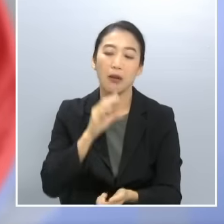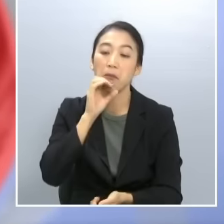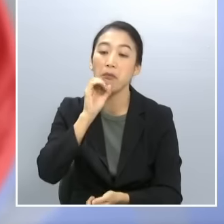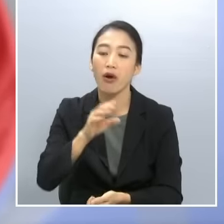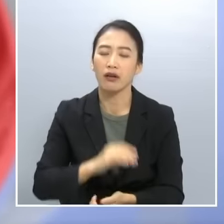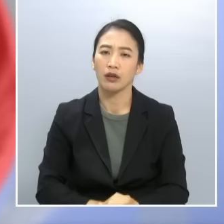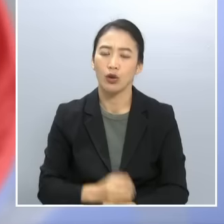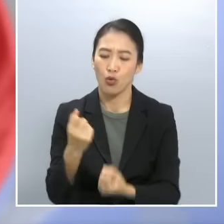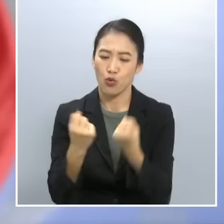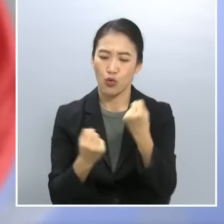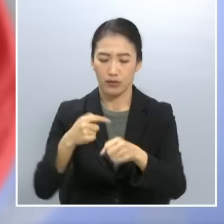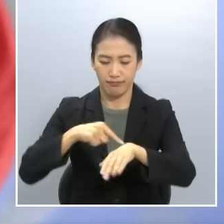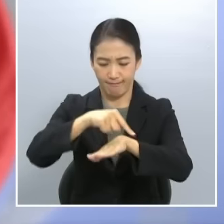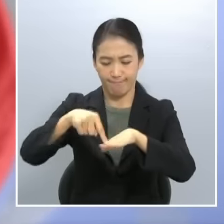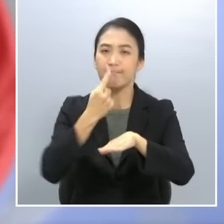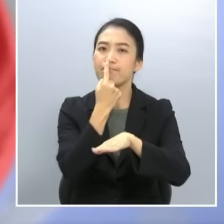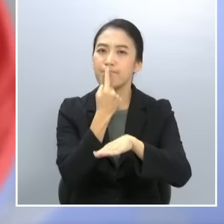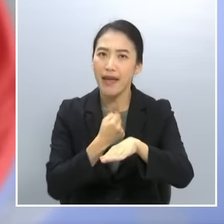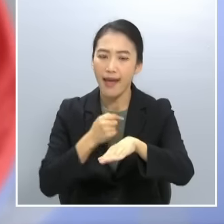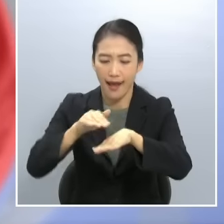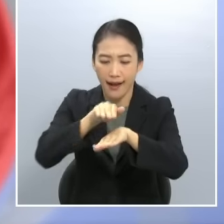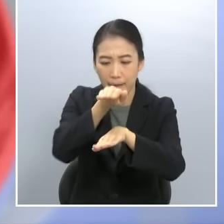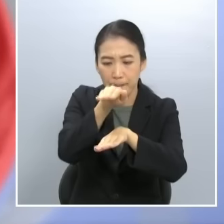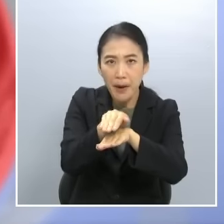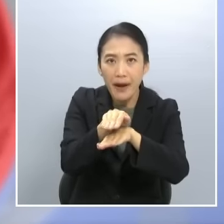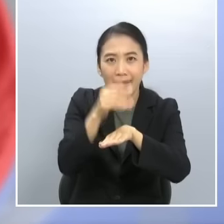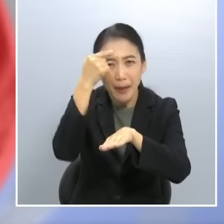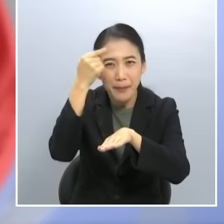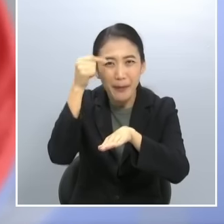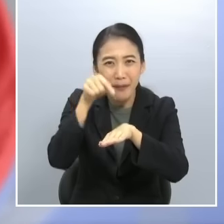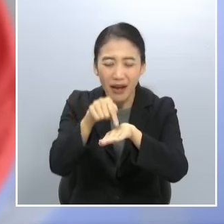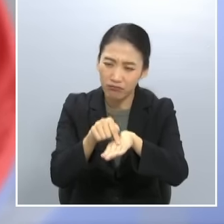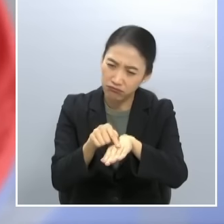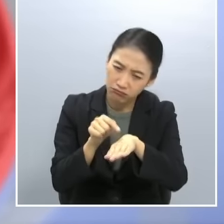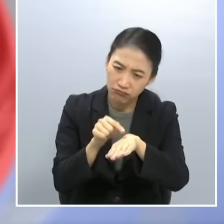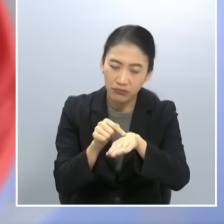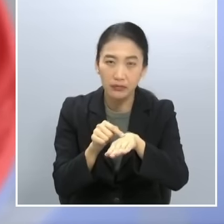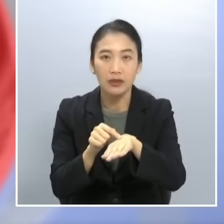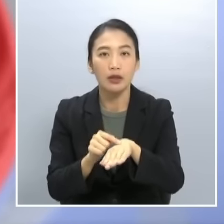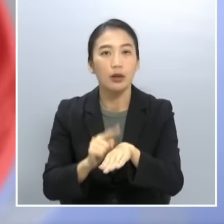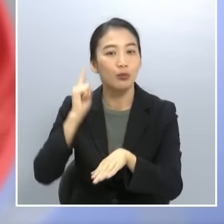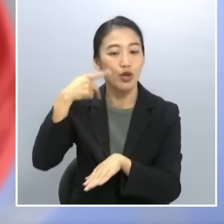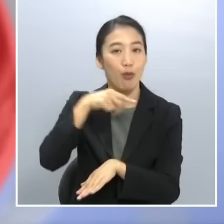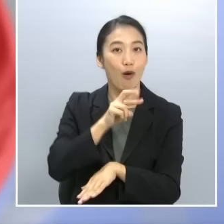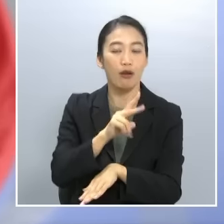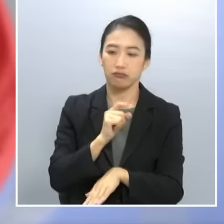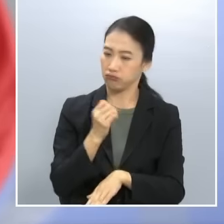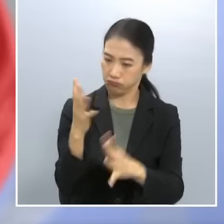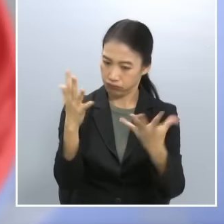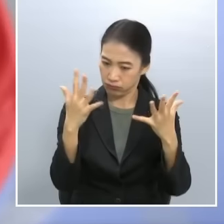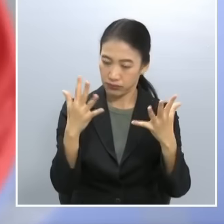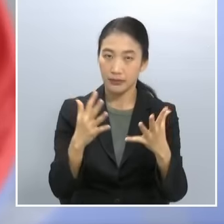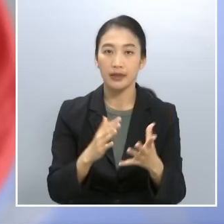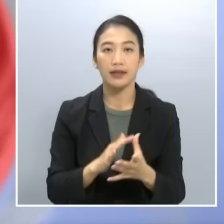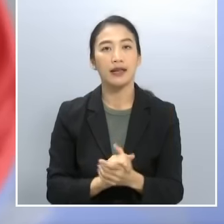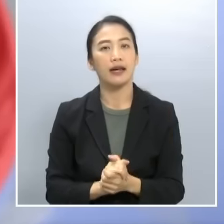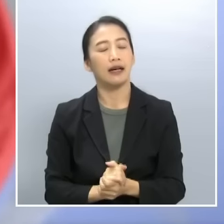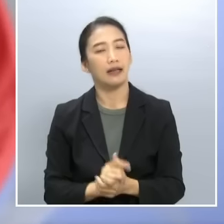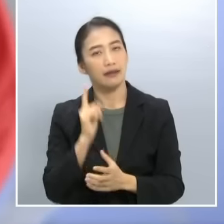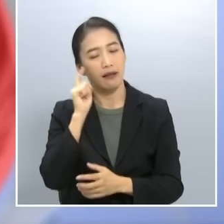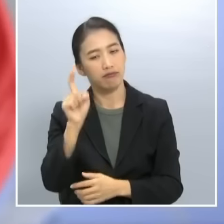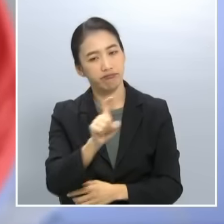ใช่แต่ถามว่าเาจะจำไม่ได้เลยเหรออ่าถูกมั้ยฮะค่ะอ่ะไม่เป็นไรวันนี้เข้าใจได้แล้ว